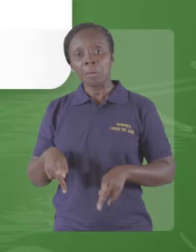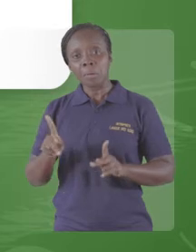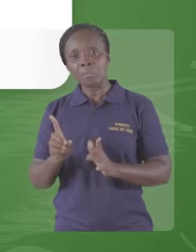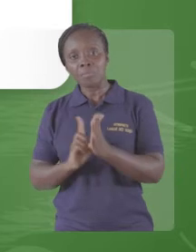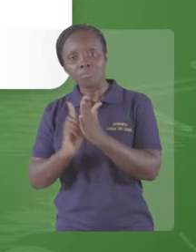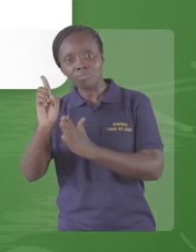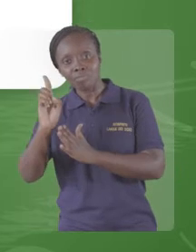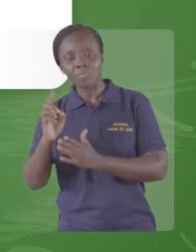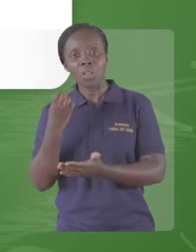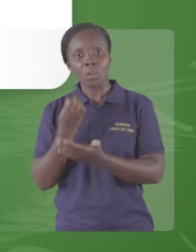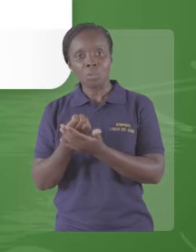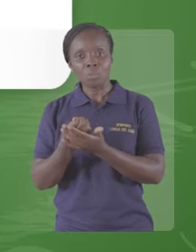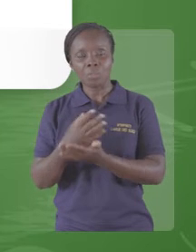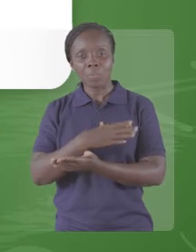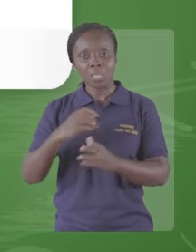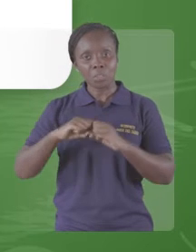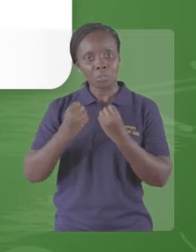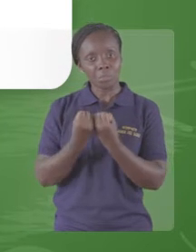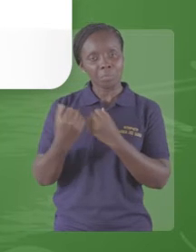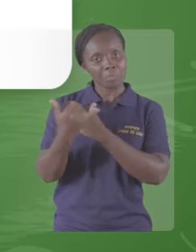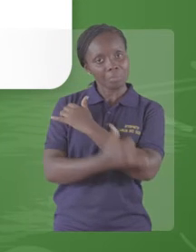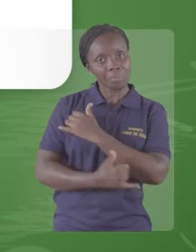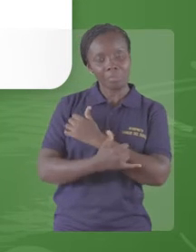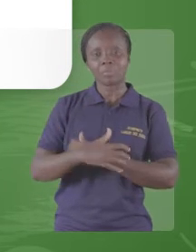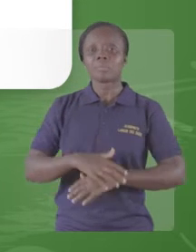développement économique et social de notre pays,